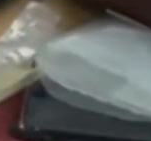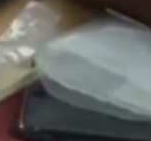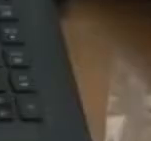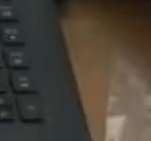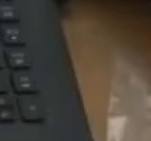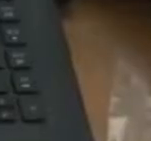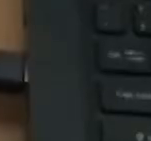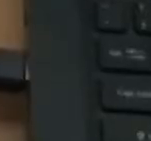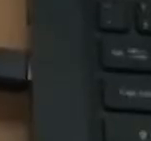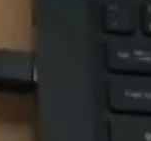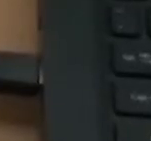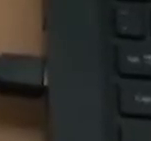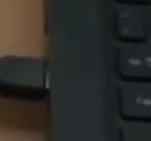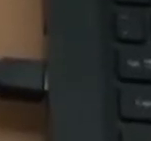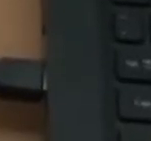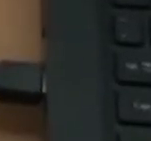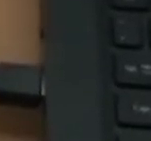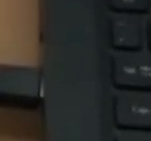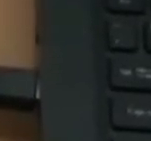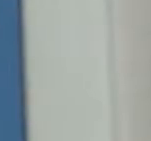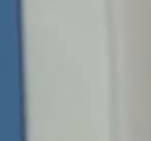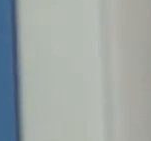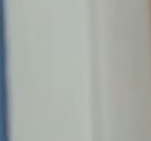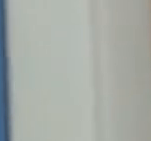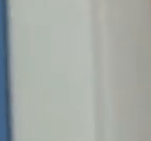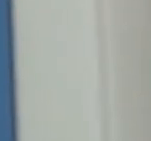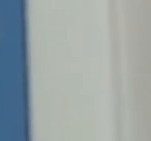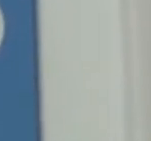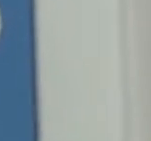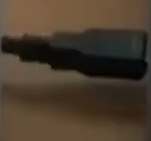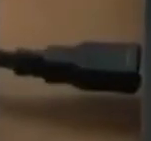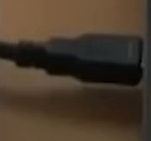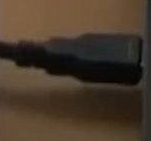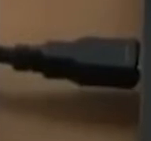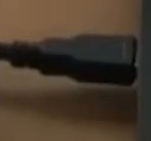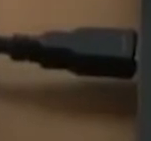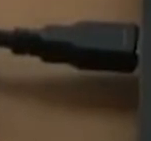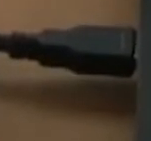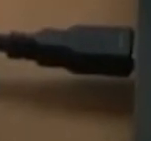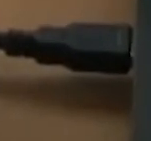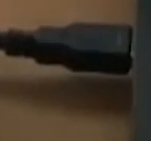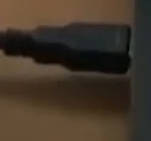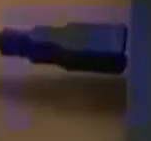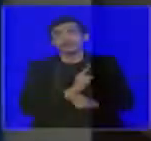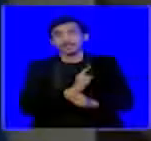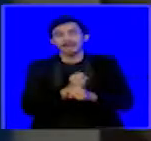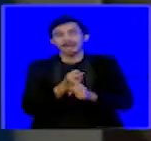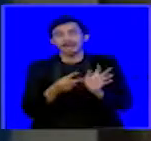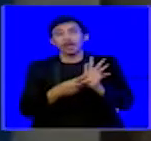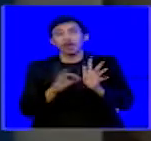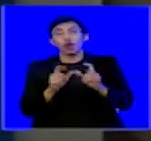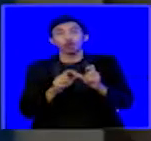Setelah diaplikasikannya Genos oleh berbagai pihak, UGM Science Technopark yang saat ini memproduksi alat uji COVID-19 berbasis hembusan nafas